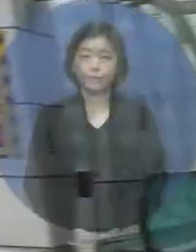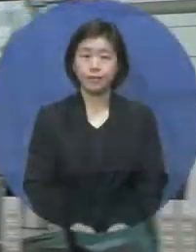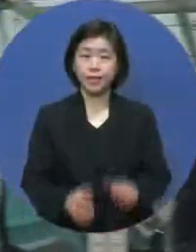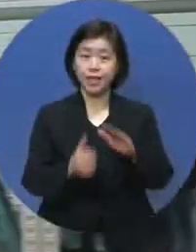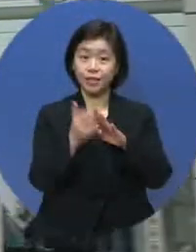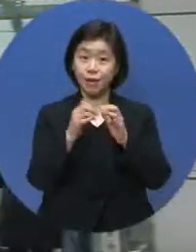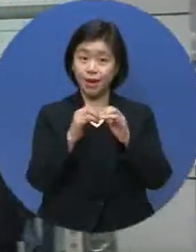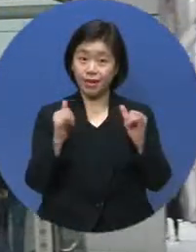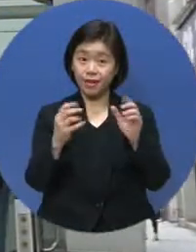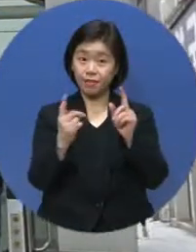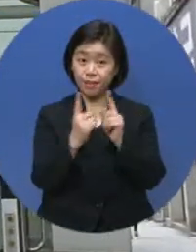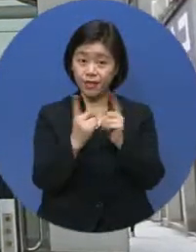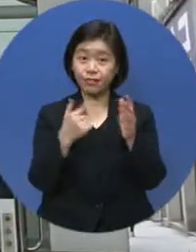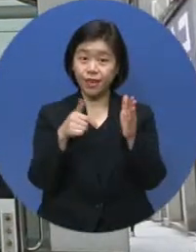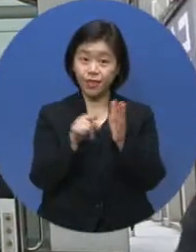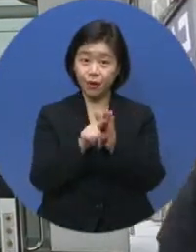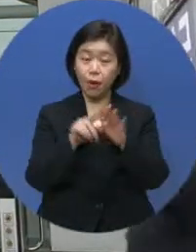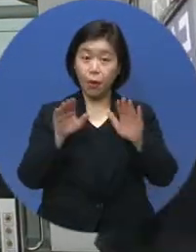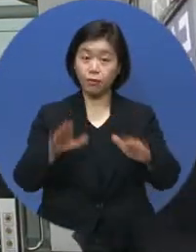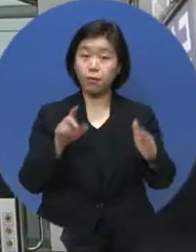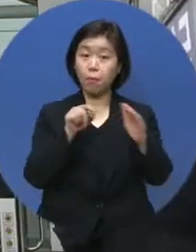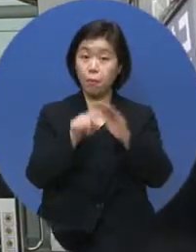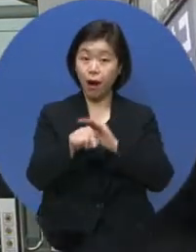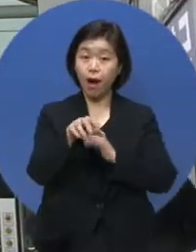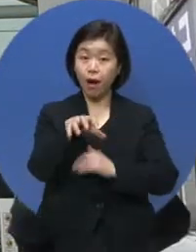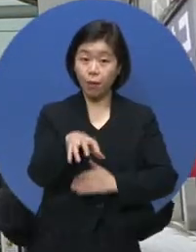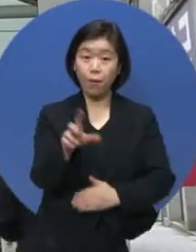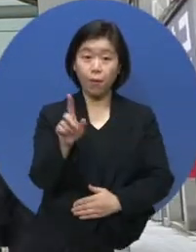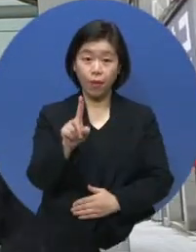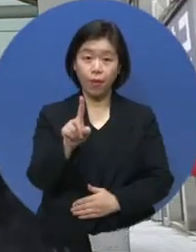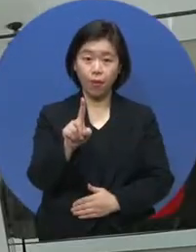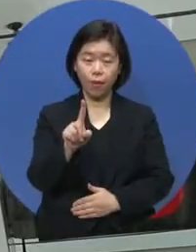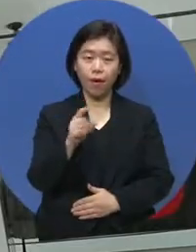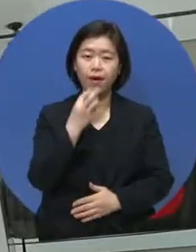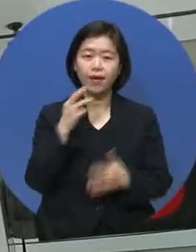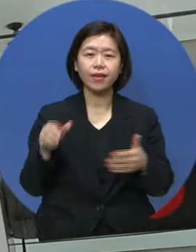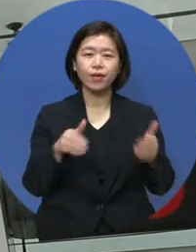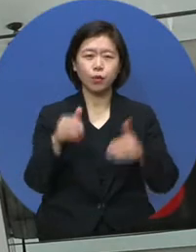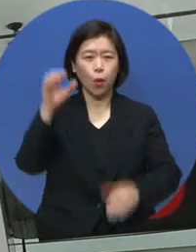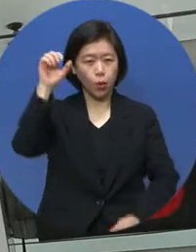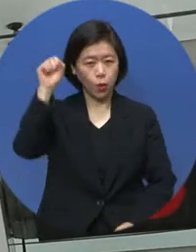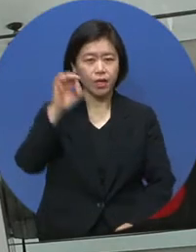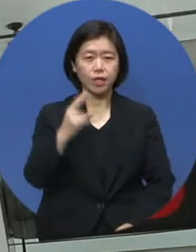희망인을 만나기 위해 오늘 우리가 찾은 곳은 경기도 용인.